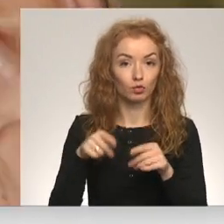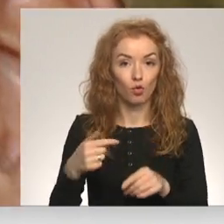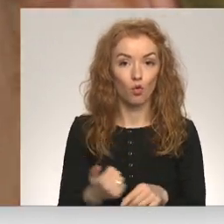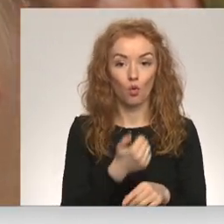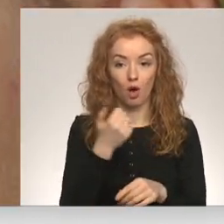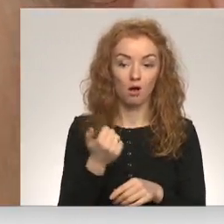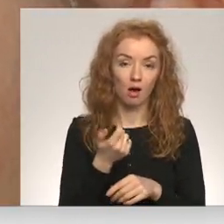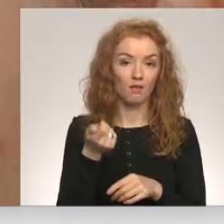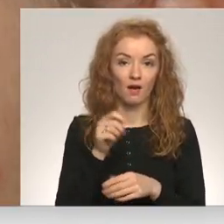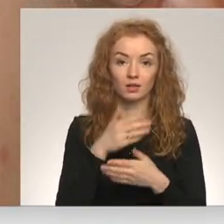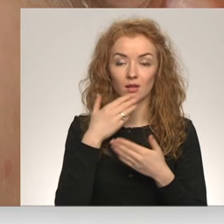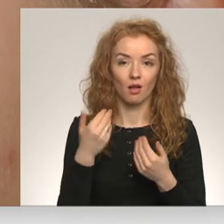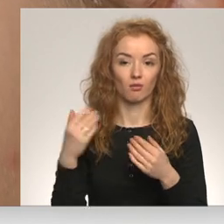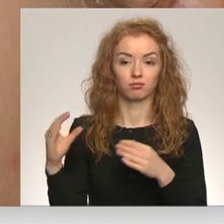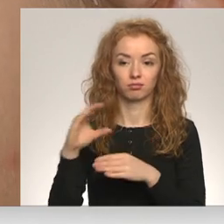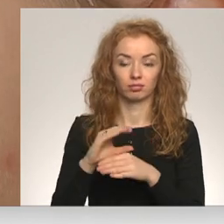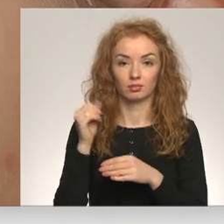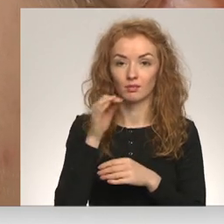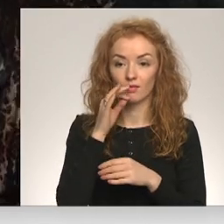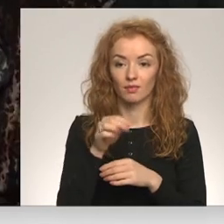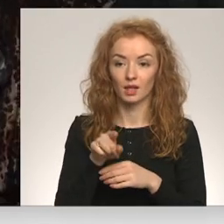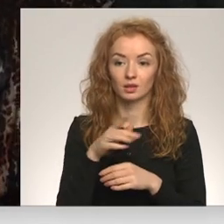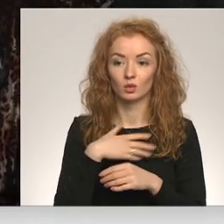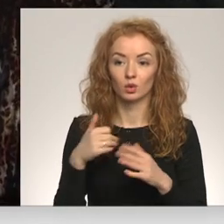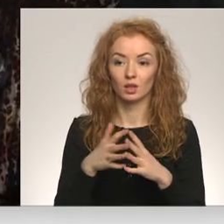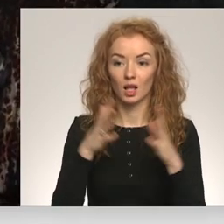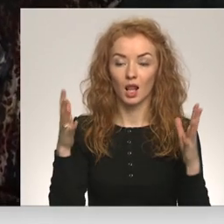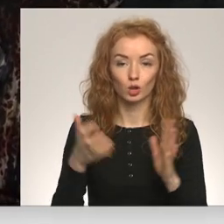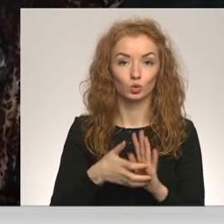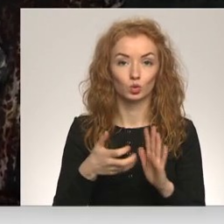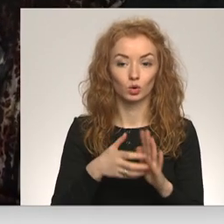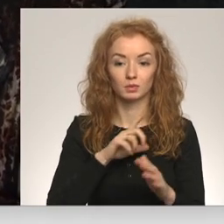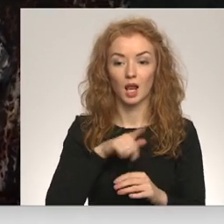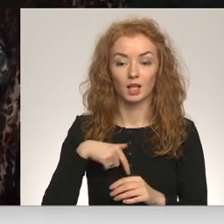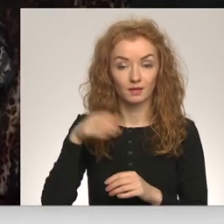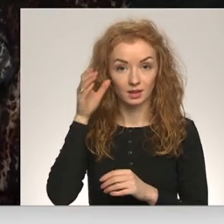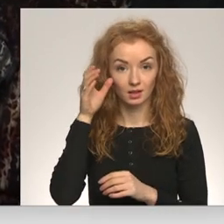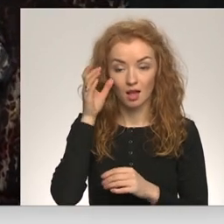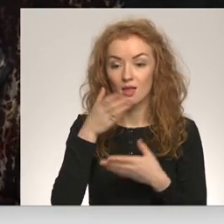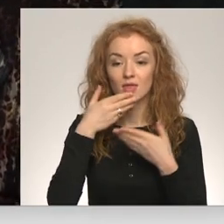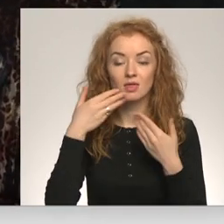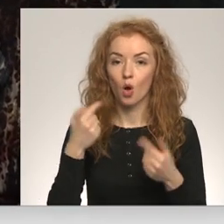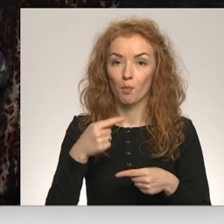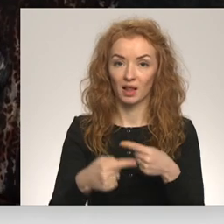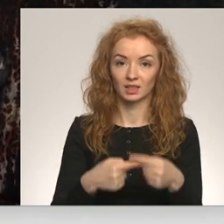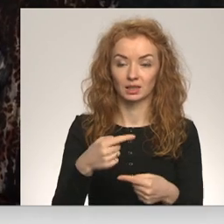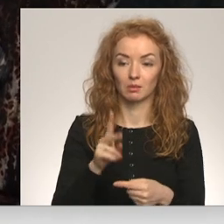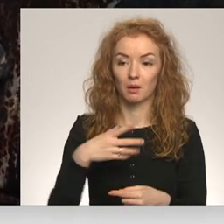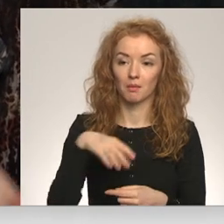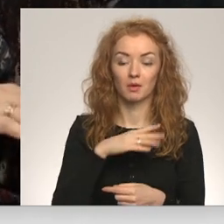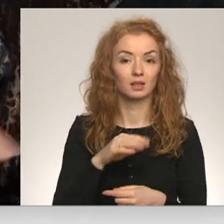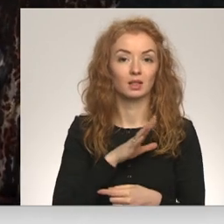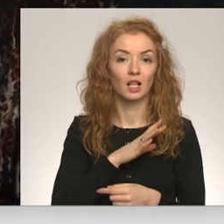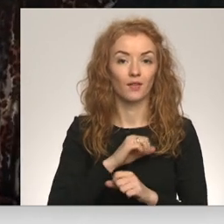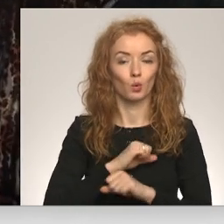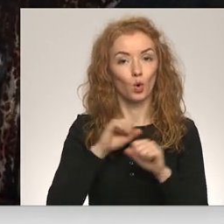finansiālais atbalsts vairs nav iedalīts. Tas ir ļoti liels, nu tā teikt, trūkums Latvijas zinātnē, kad nav šī pēcticība, ka mēs nevaram nodrošināt